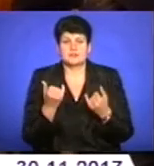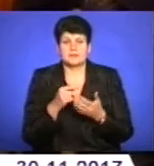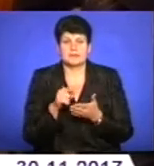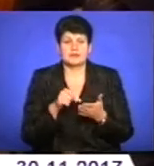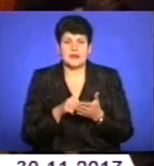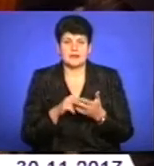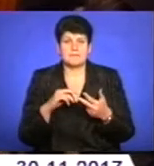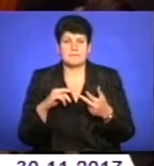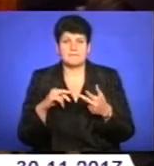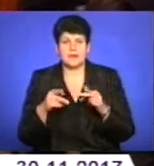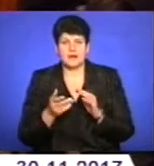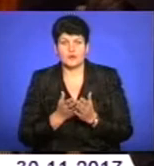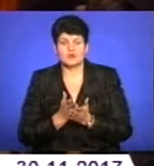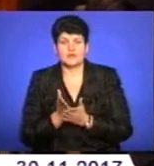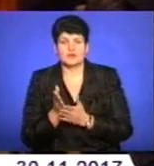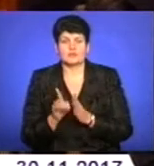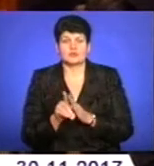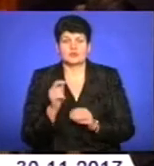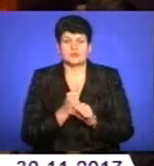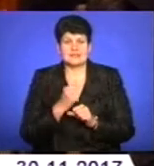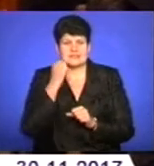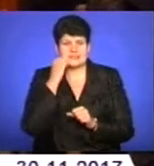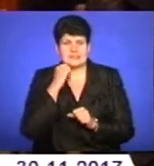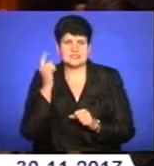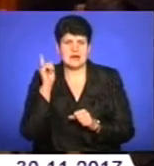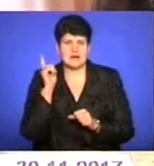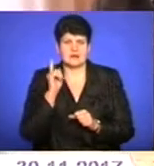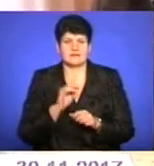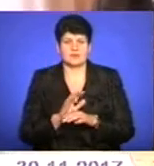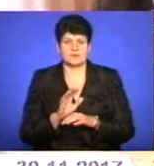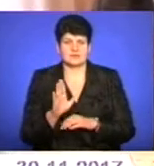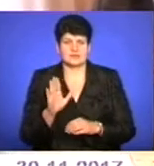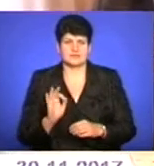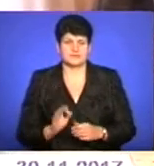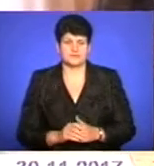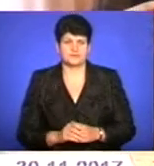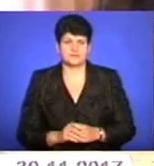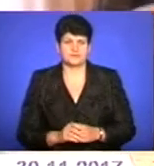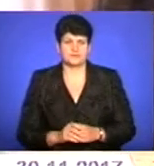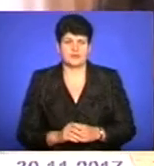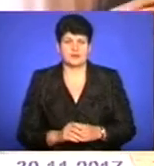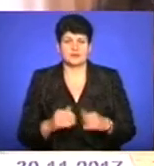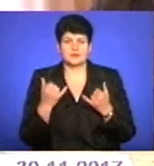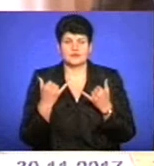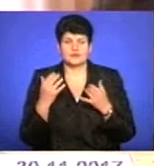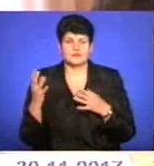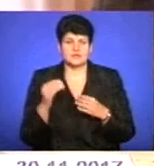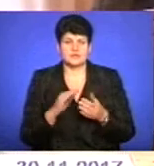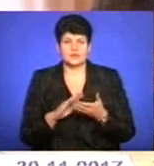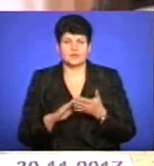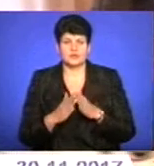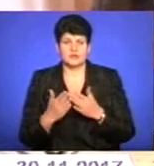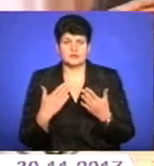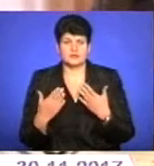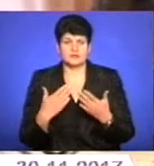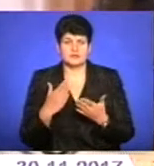щодо переорієнтування і запуску роботи старих виробничих площадок. На сьогодні всі договірні відносини, які стосуються